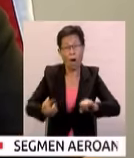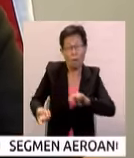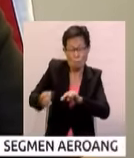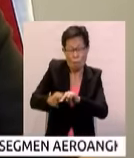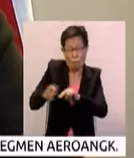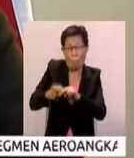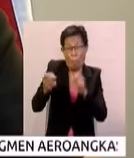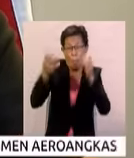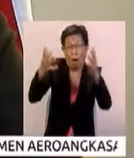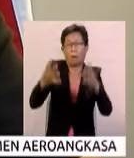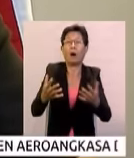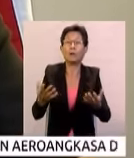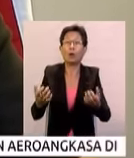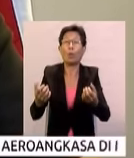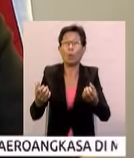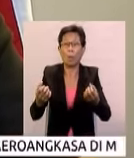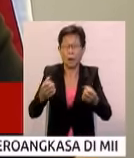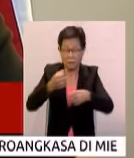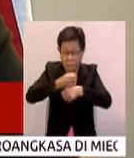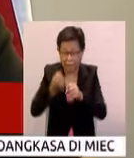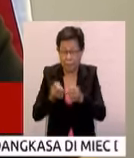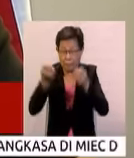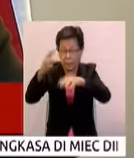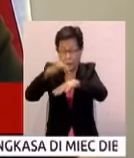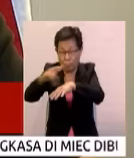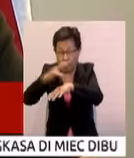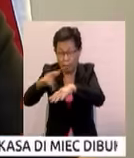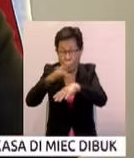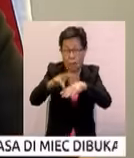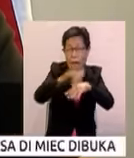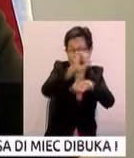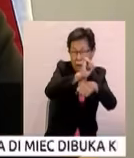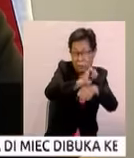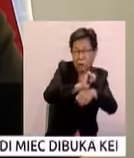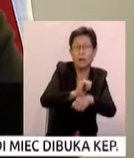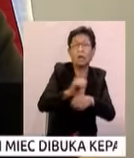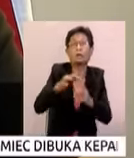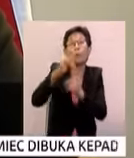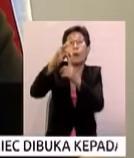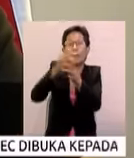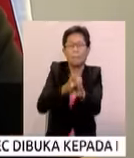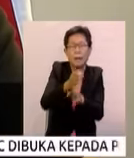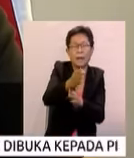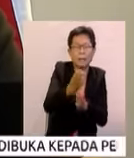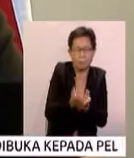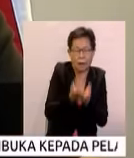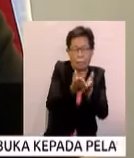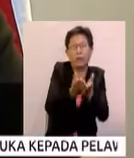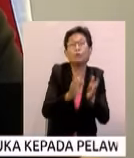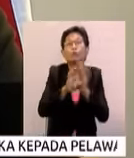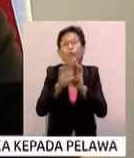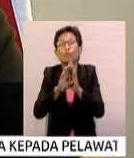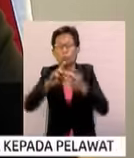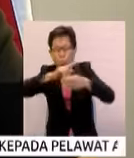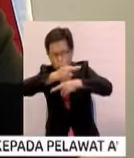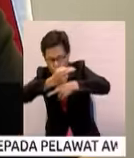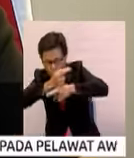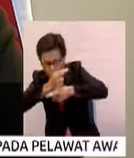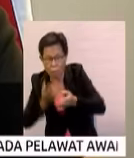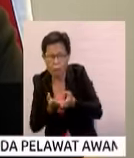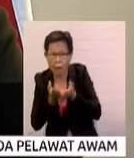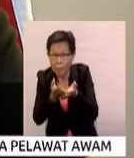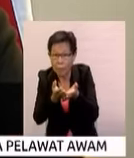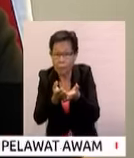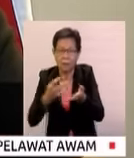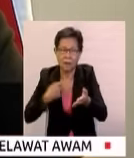atau generate pekerjaan terutama dalam bidang perkapalan. Misalnya nak baik pulih kapal dan